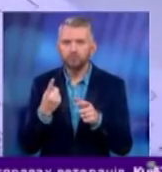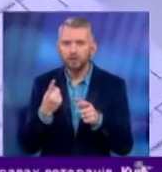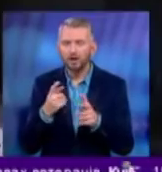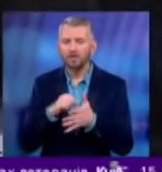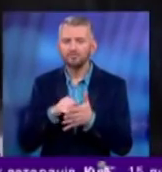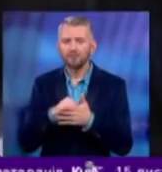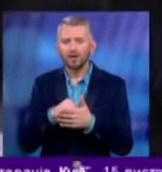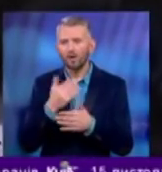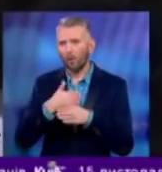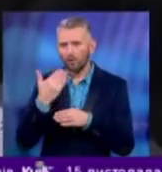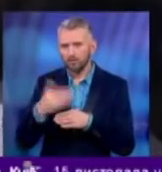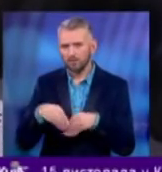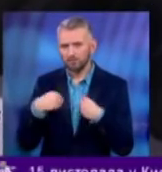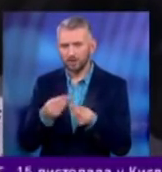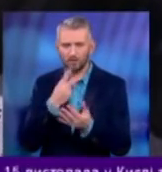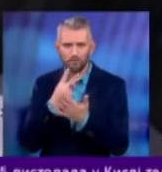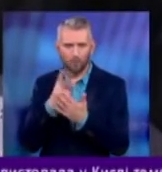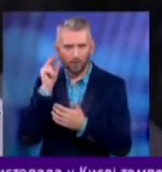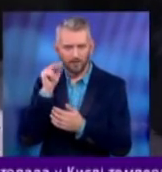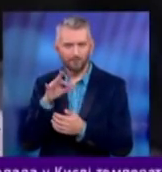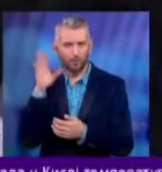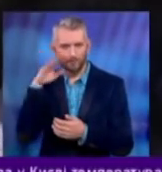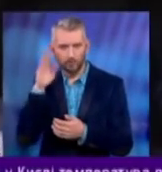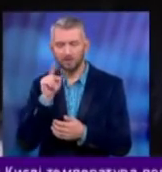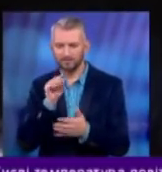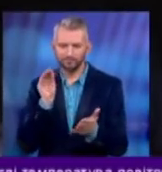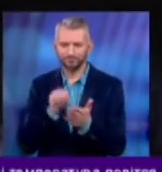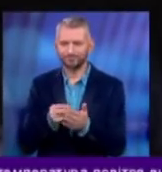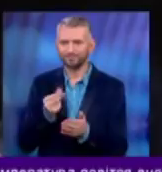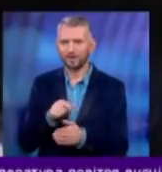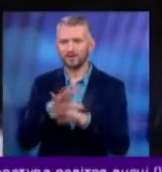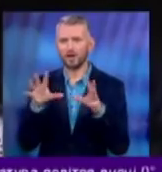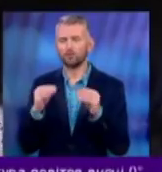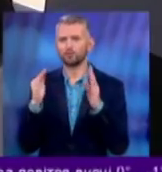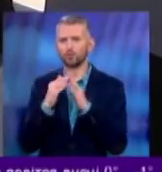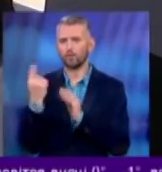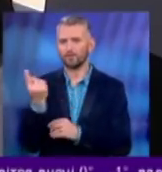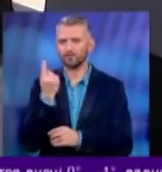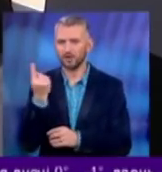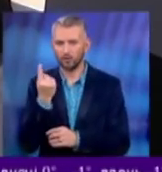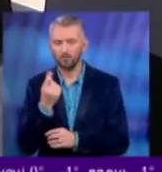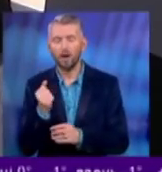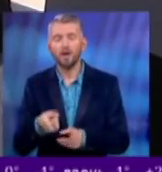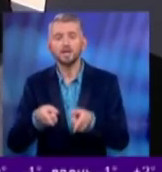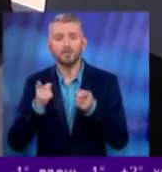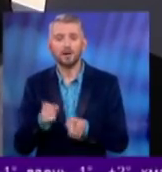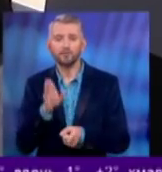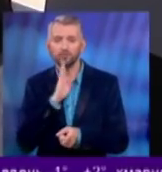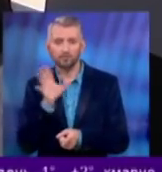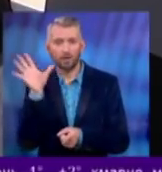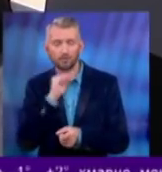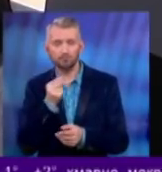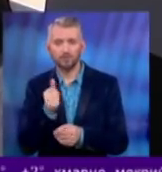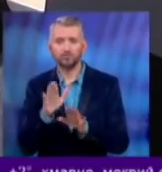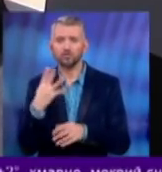невчасно подані показники по воді. Відтак їй нараховували плату за загальнобудинковим лічильником. А насправді жінка мала сплатити